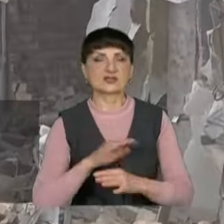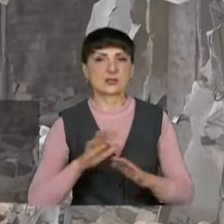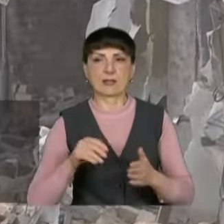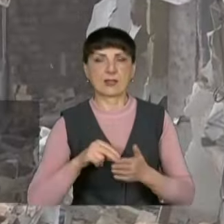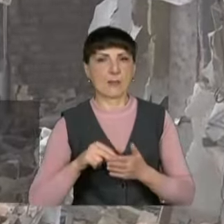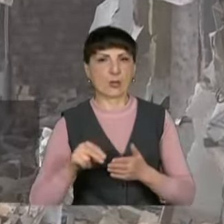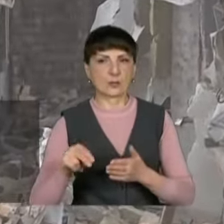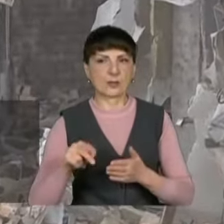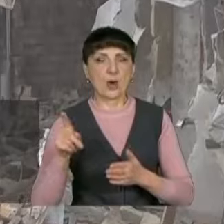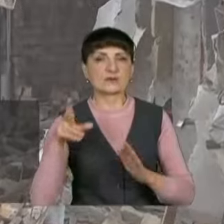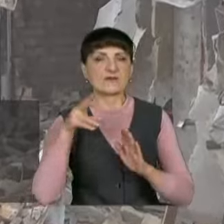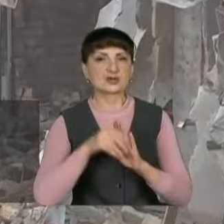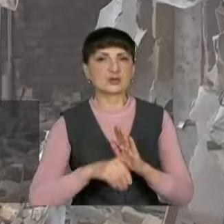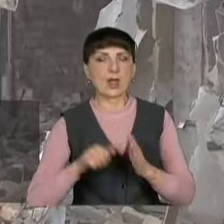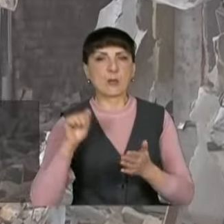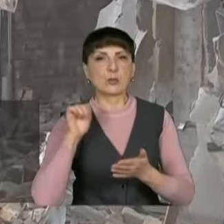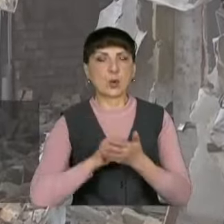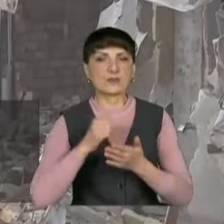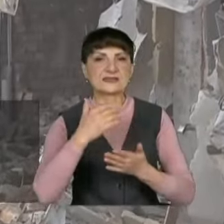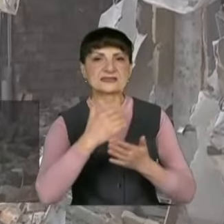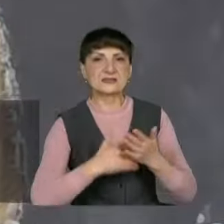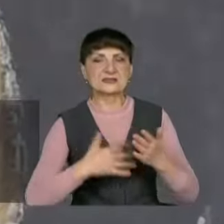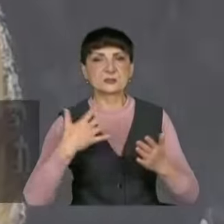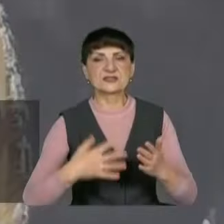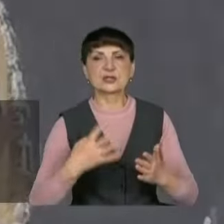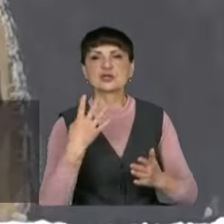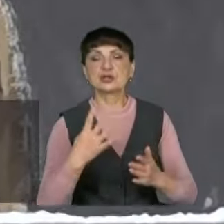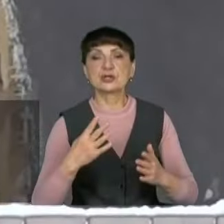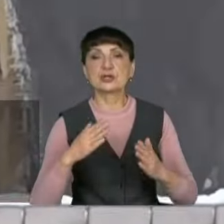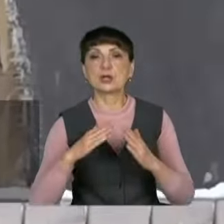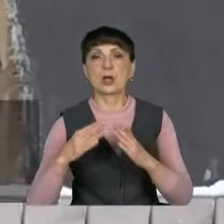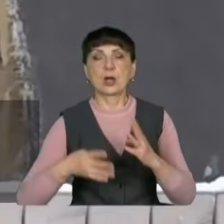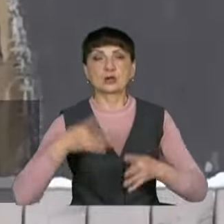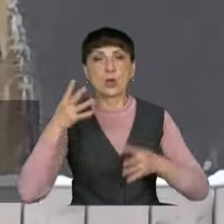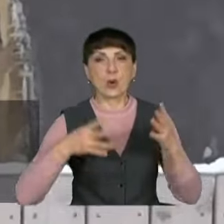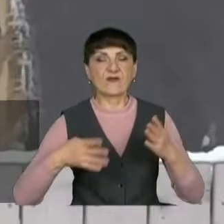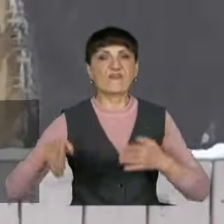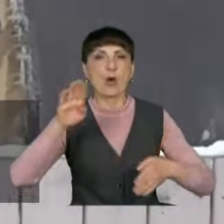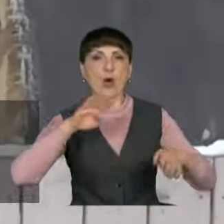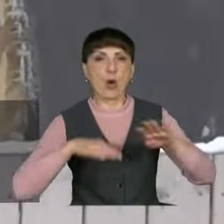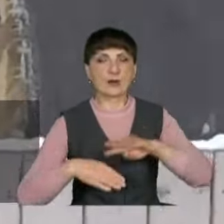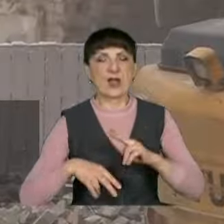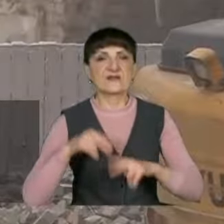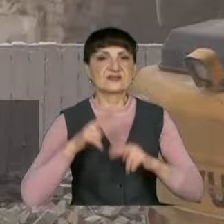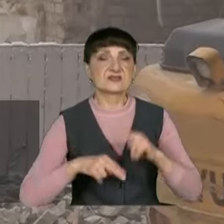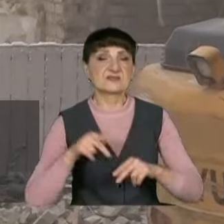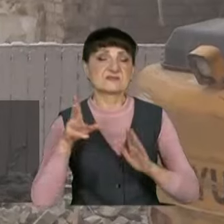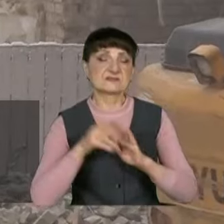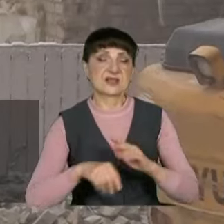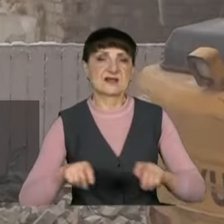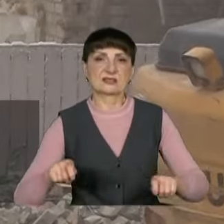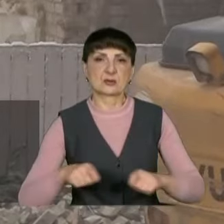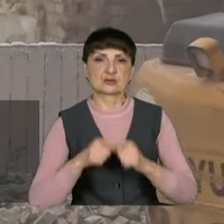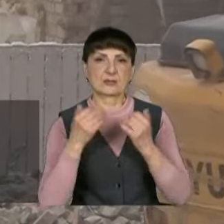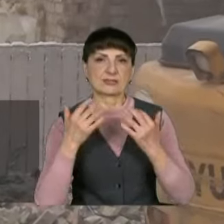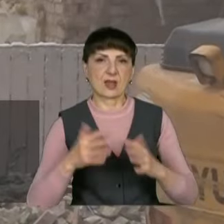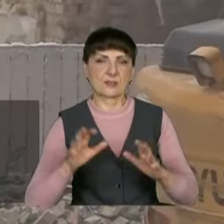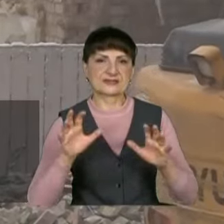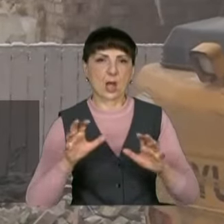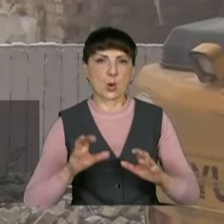покупки. Он вошел в опубликованный список 54 объектов горной местности, возводимых с нарушением требований законодательства